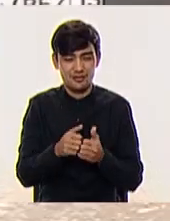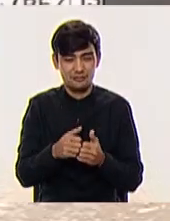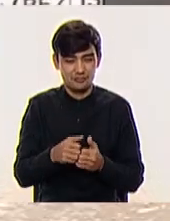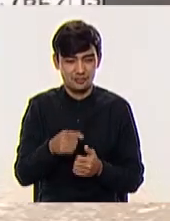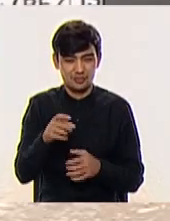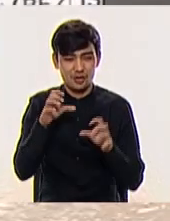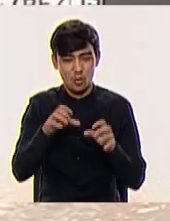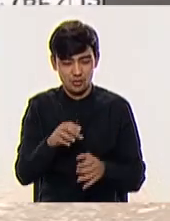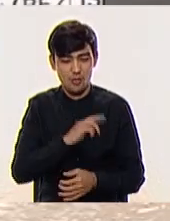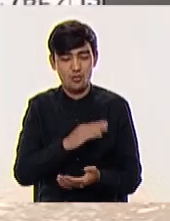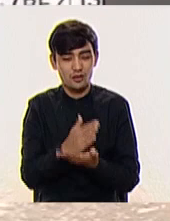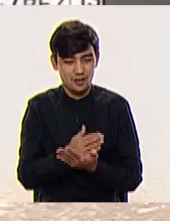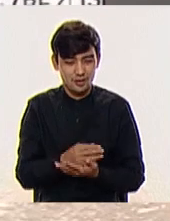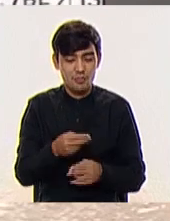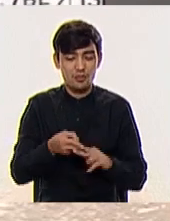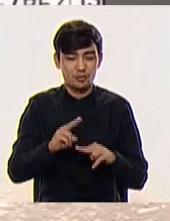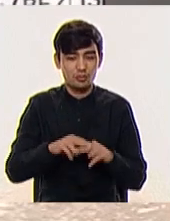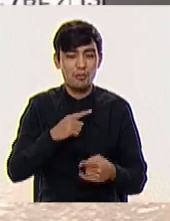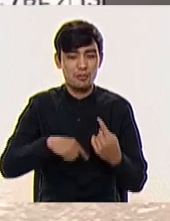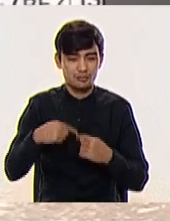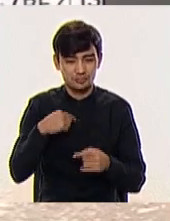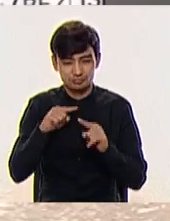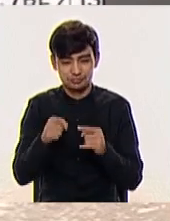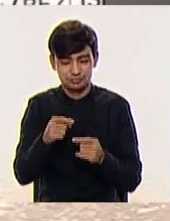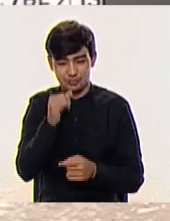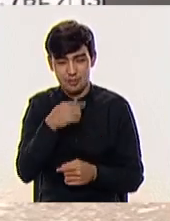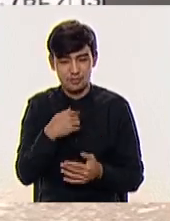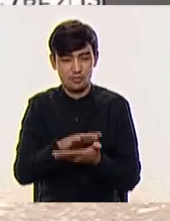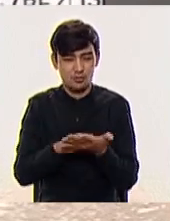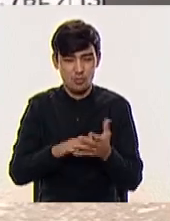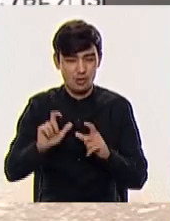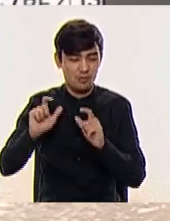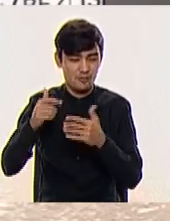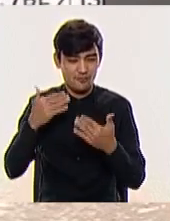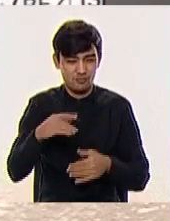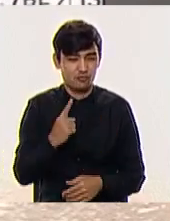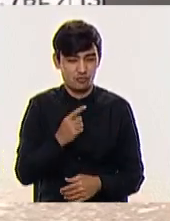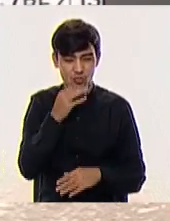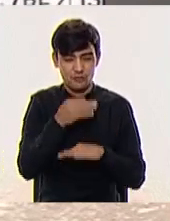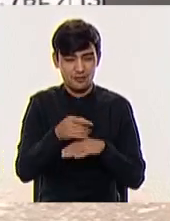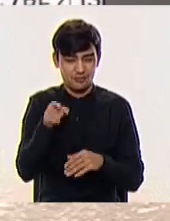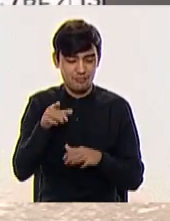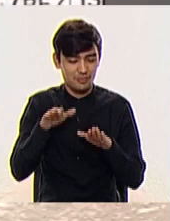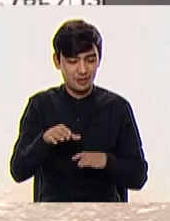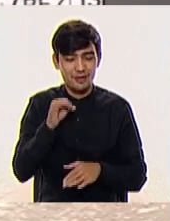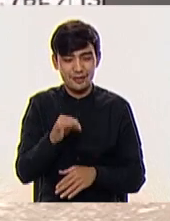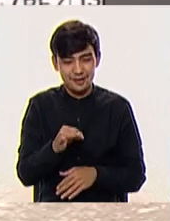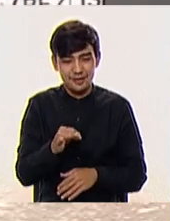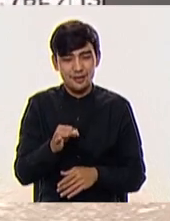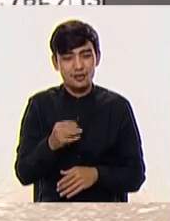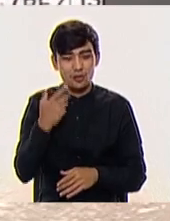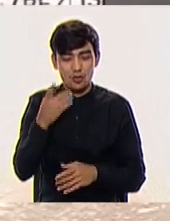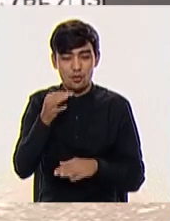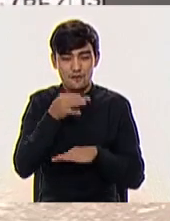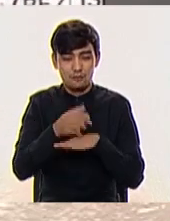они законно работают, поэтому мы в уполномоченный орган написали письма сейчас. Будем ждать ответов этих писем и по результатам